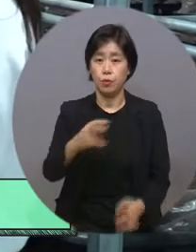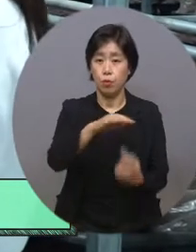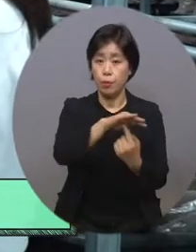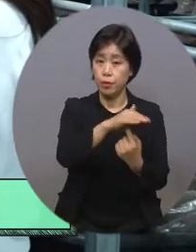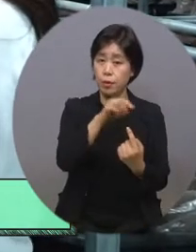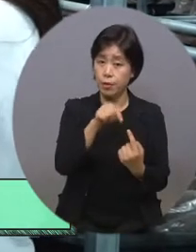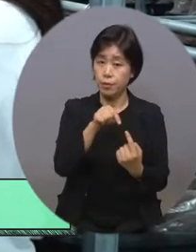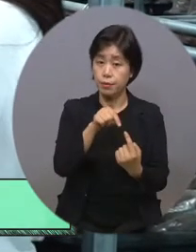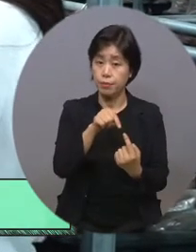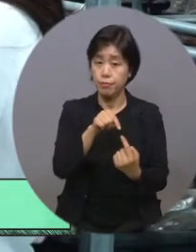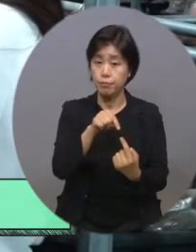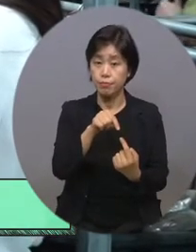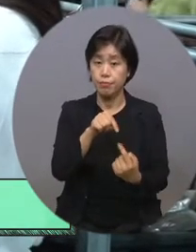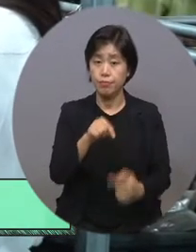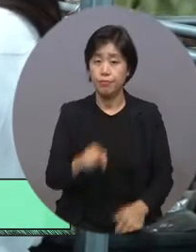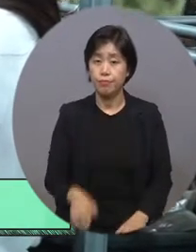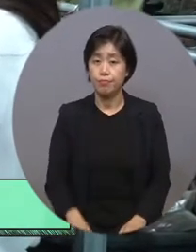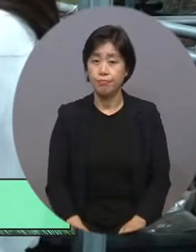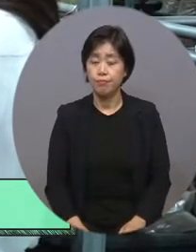좀